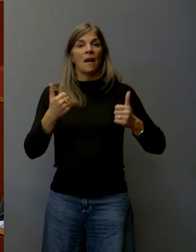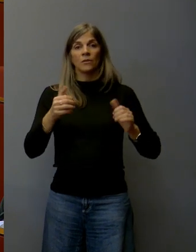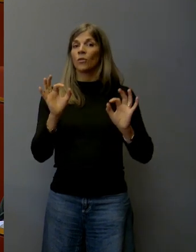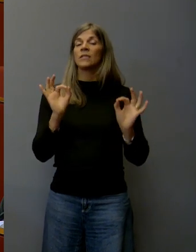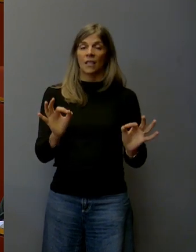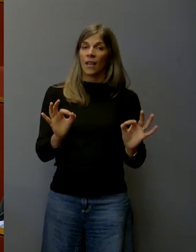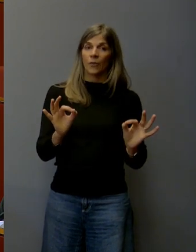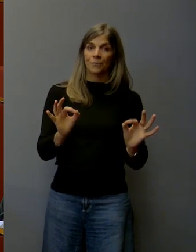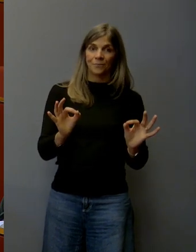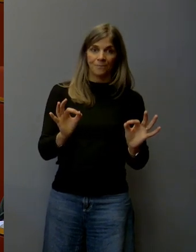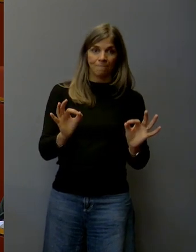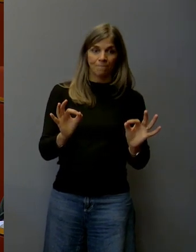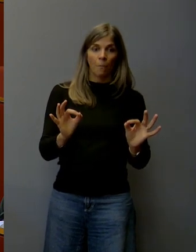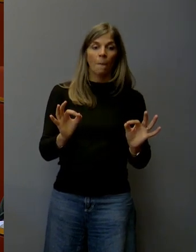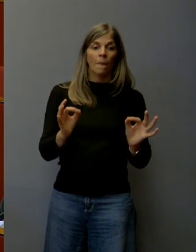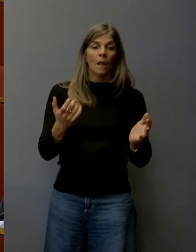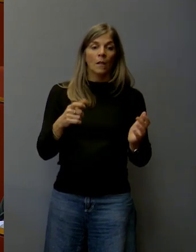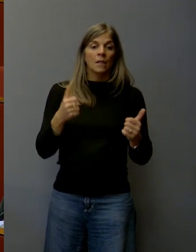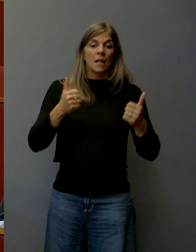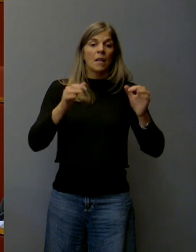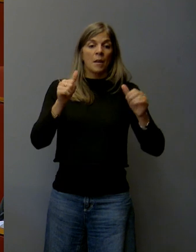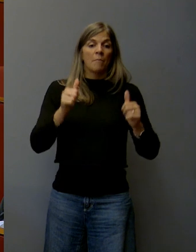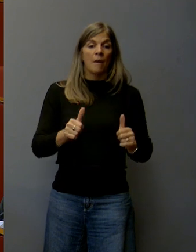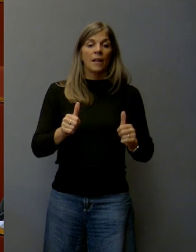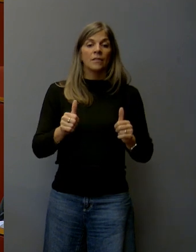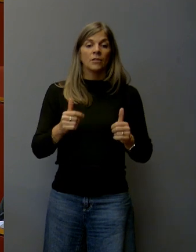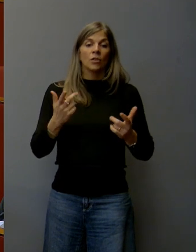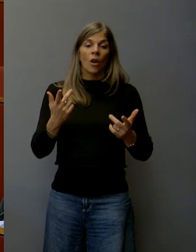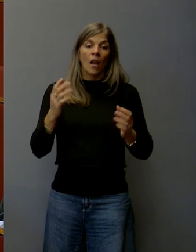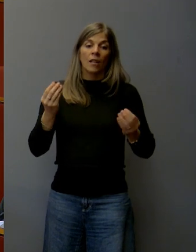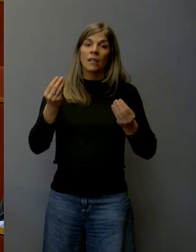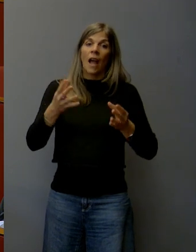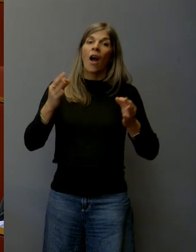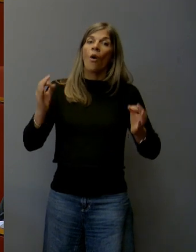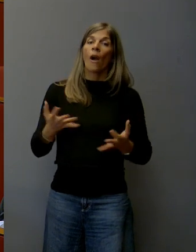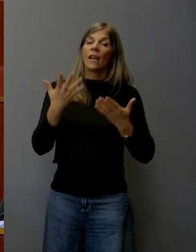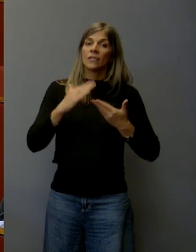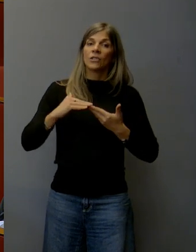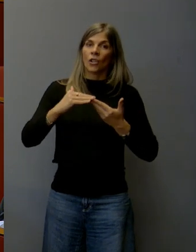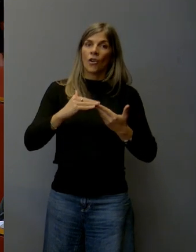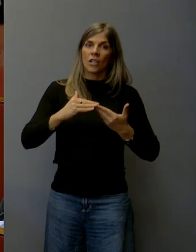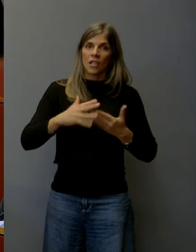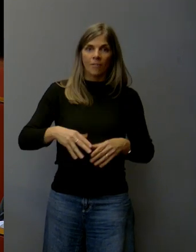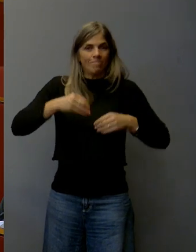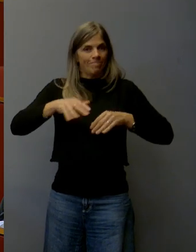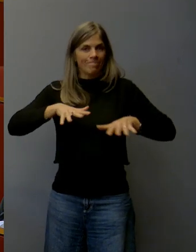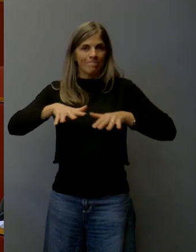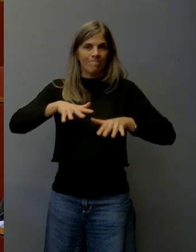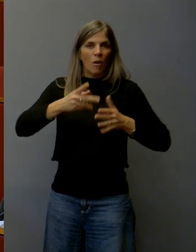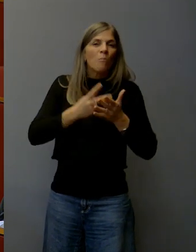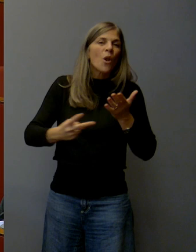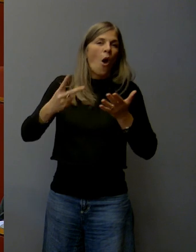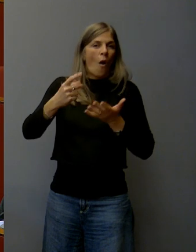per dare modo alle attività di mettersi come dire in pista no di fare delle cose che fanno già